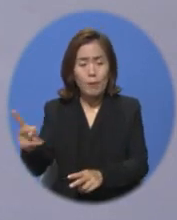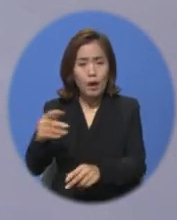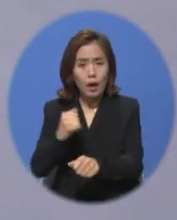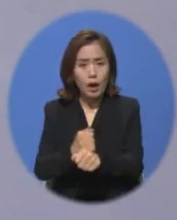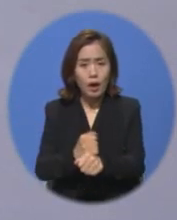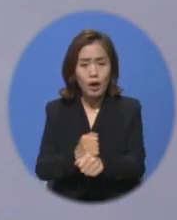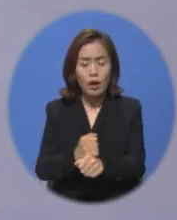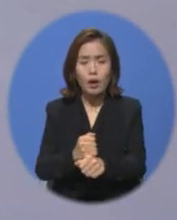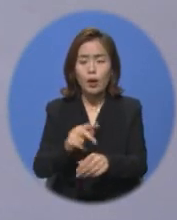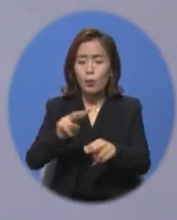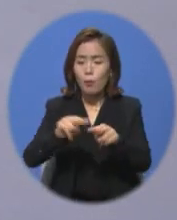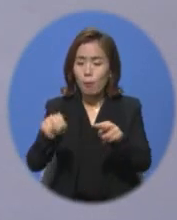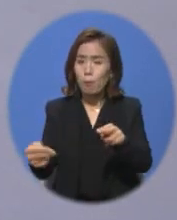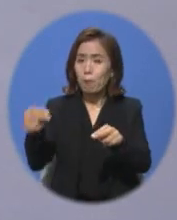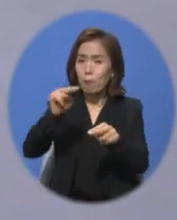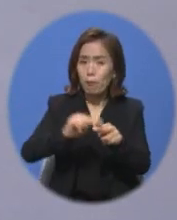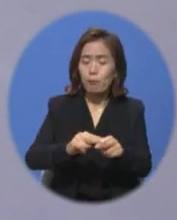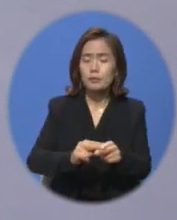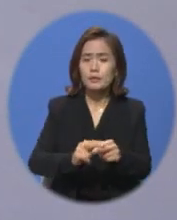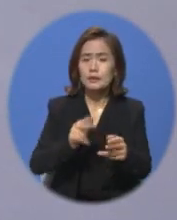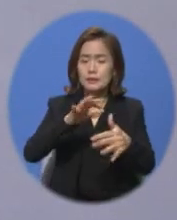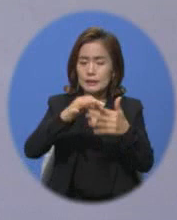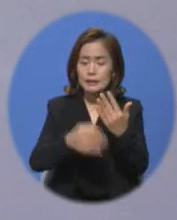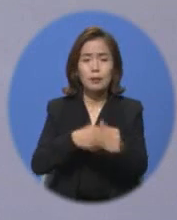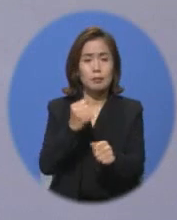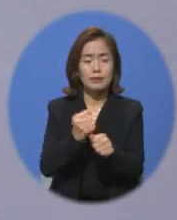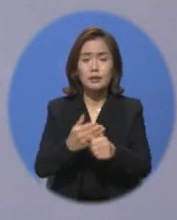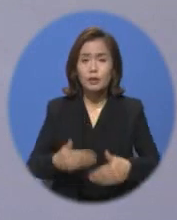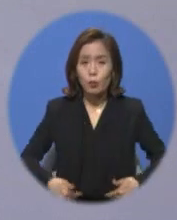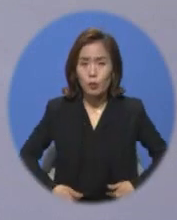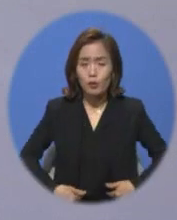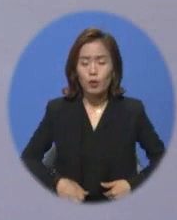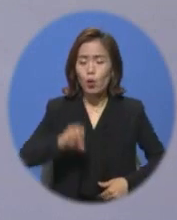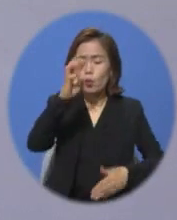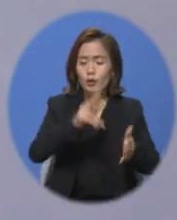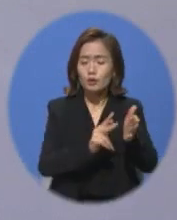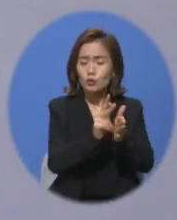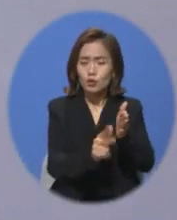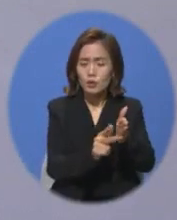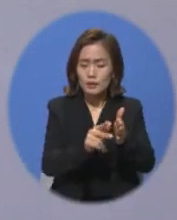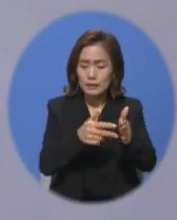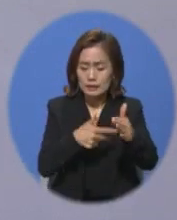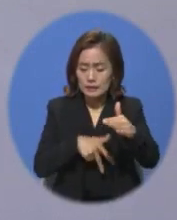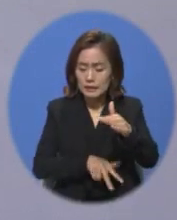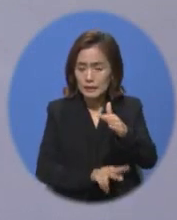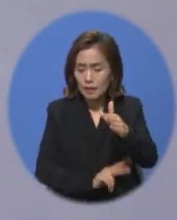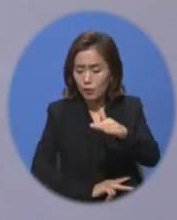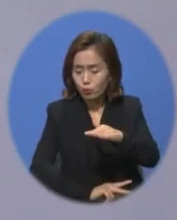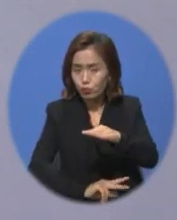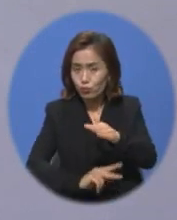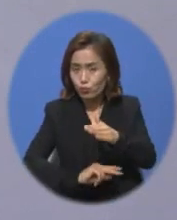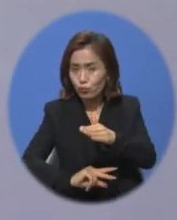.넷째, 광주역이지하에건설되면